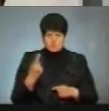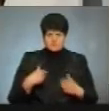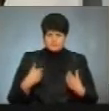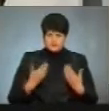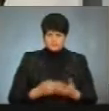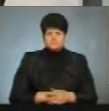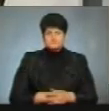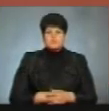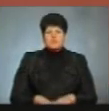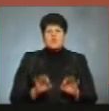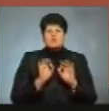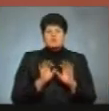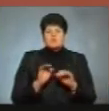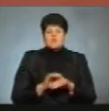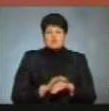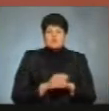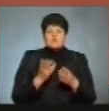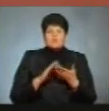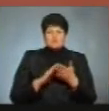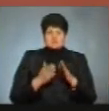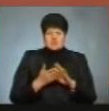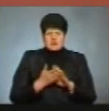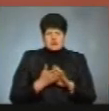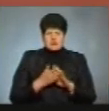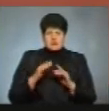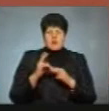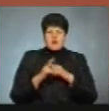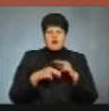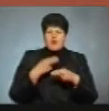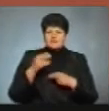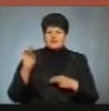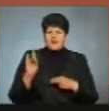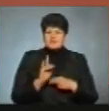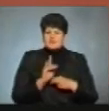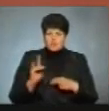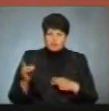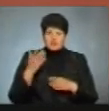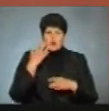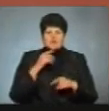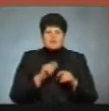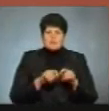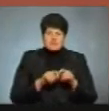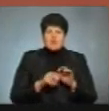вітання. Отже, розкажіть, будь ласка, в якому стані атракціони, взагалі, коли їх розпочали перевіряти і коли